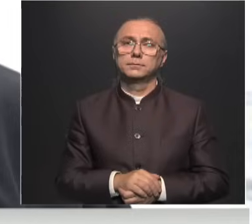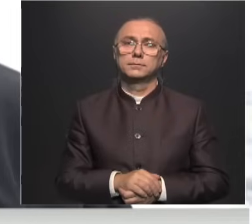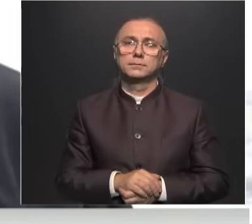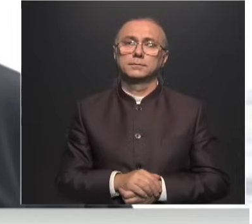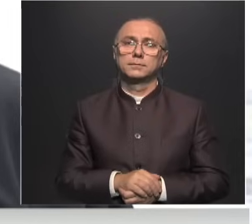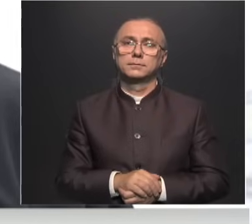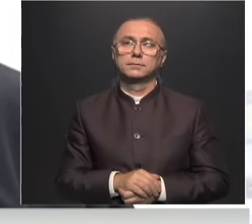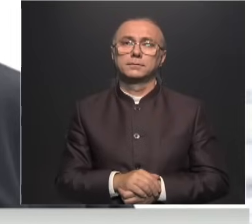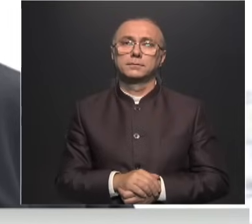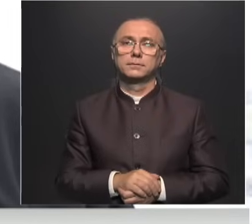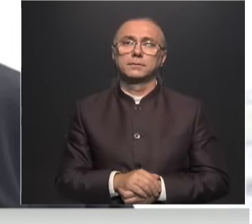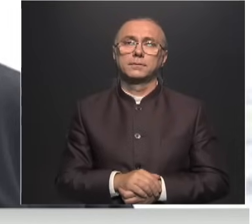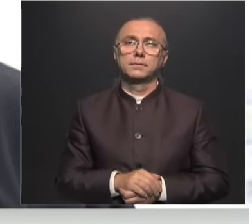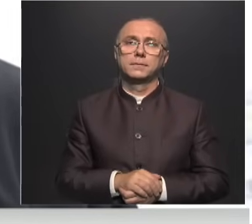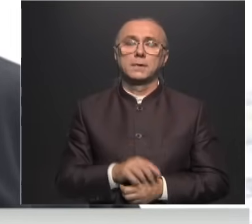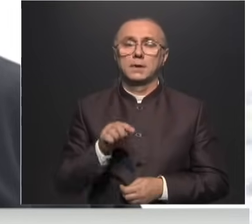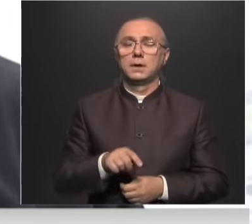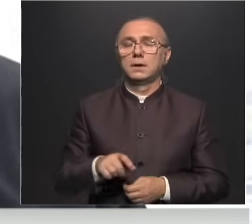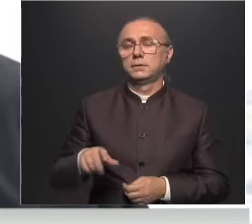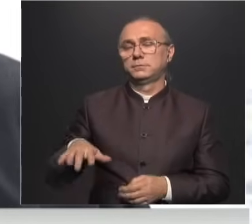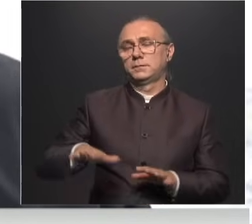место, на речку Коряжемку, где